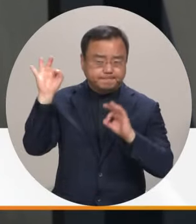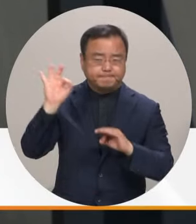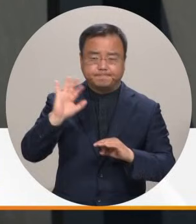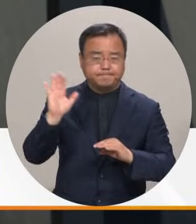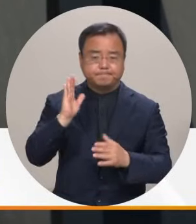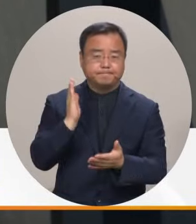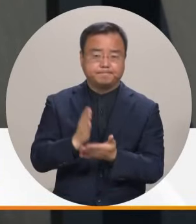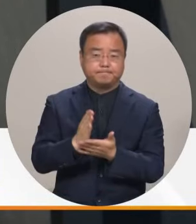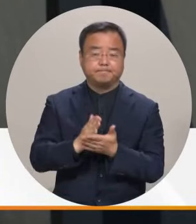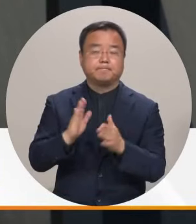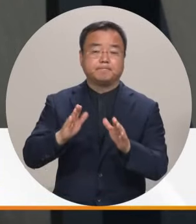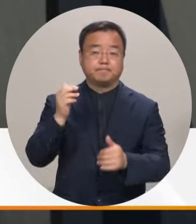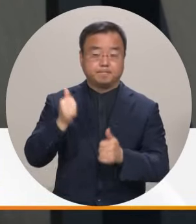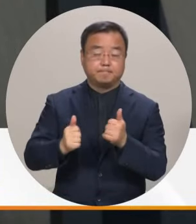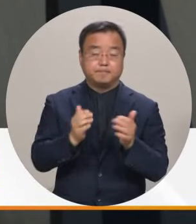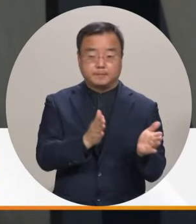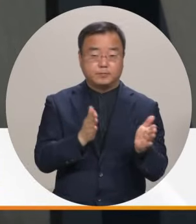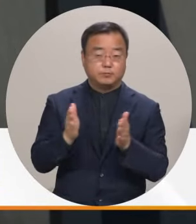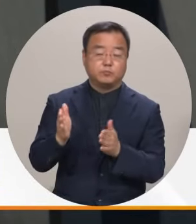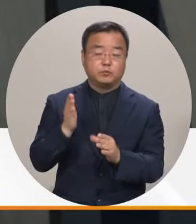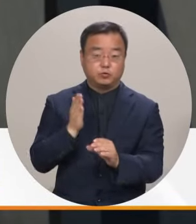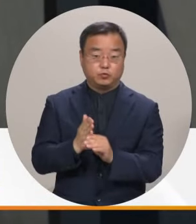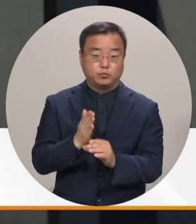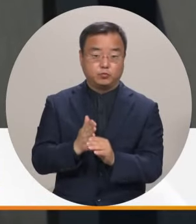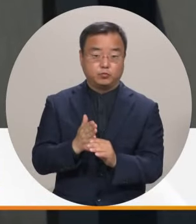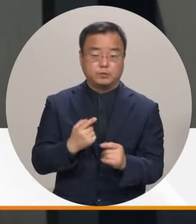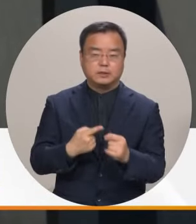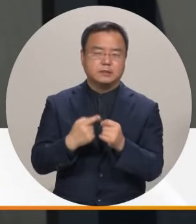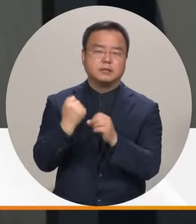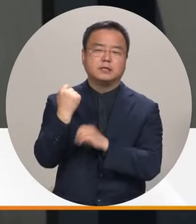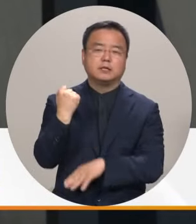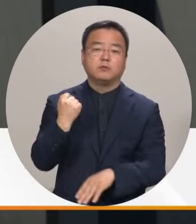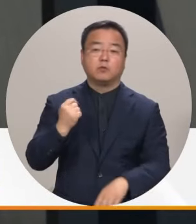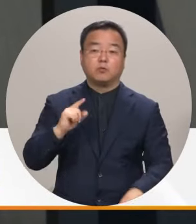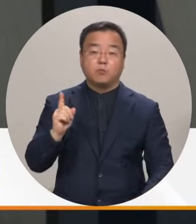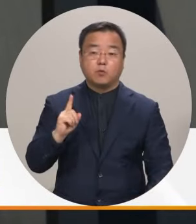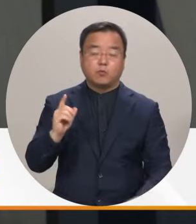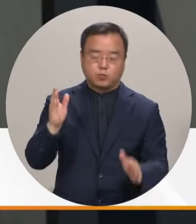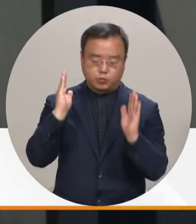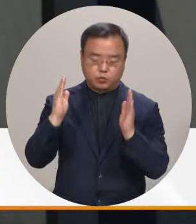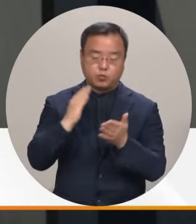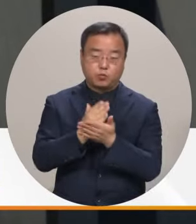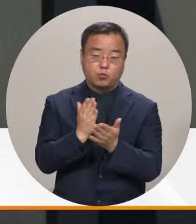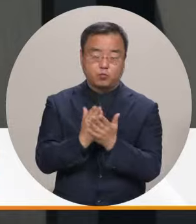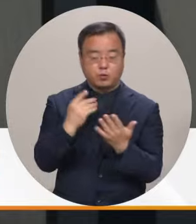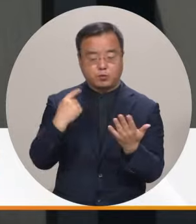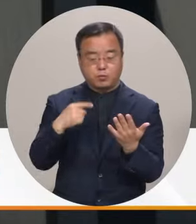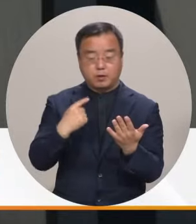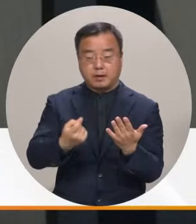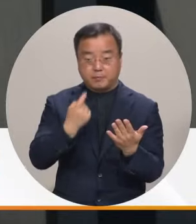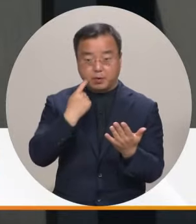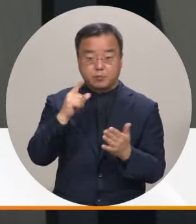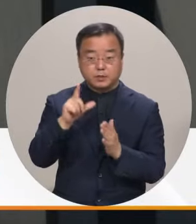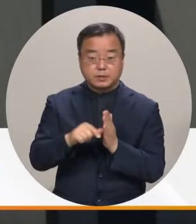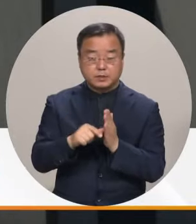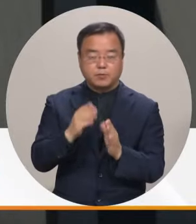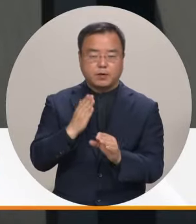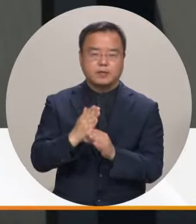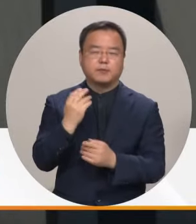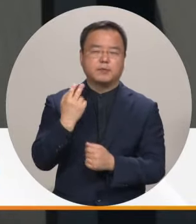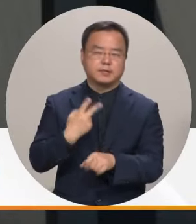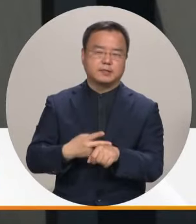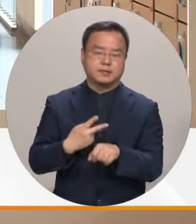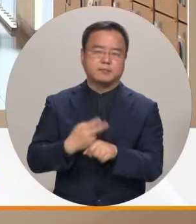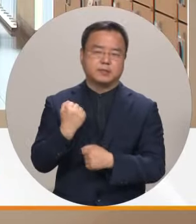이제 이번 시험을 대비하고 있는데 어 가장 기본은 사실 교과 시간에 선생님이 설명하신 부분인 거 같습니다 오늘도